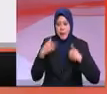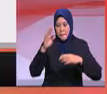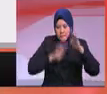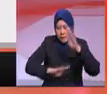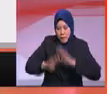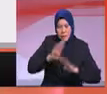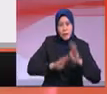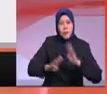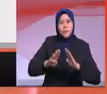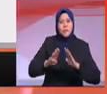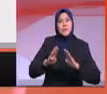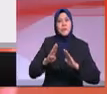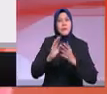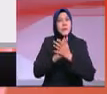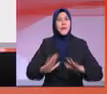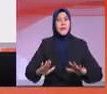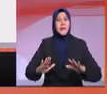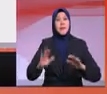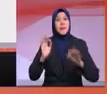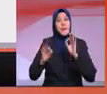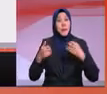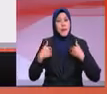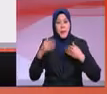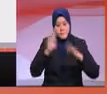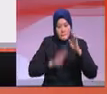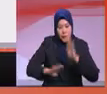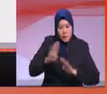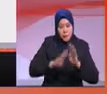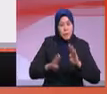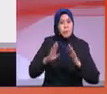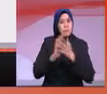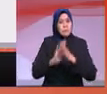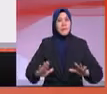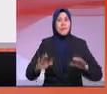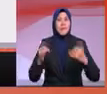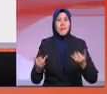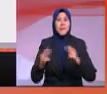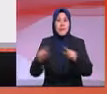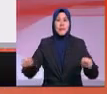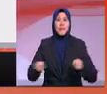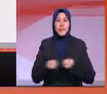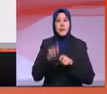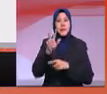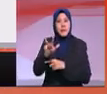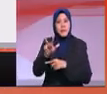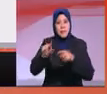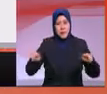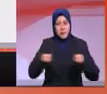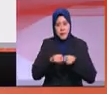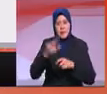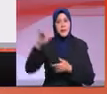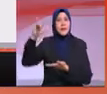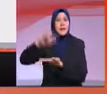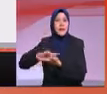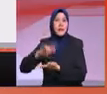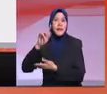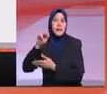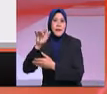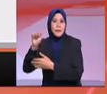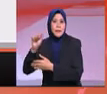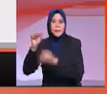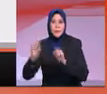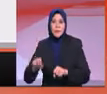biosafety cabinet. Jadi kalau ada biosafety cabinet, sekarang ini kita tempatkan 3 biosafety cabinet di KLIA. Jadi kita